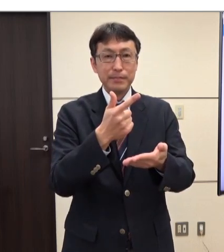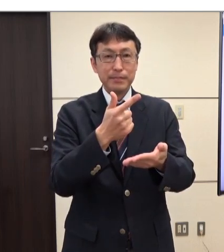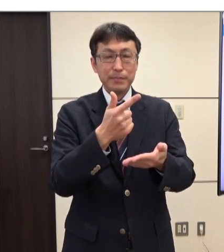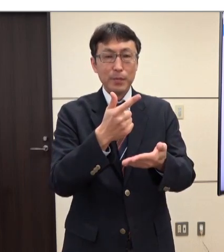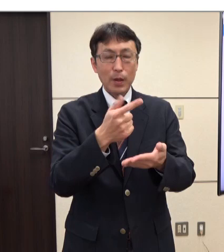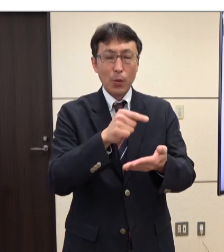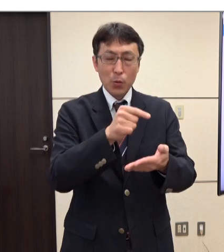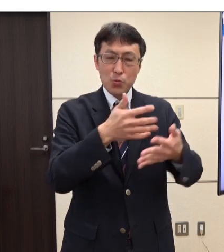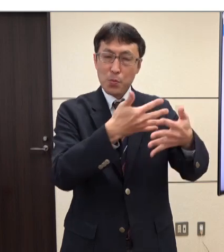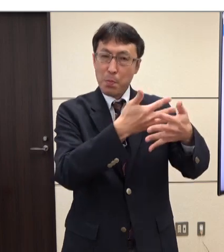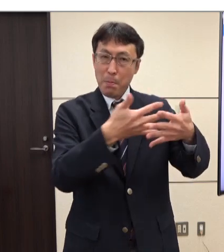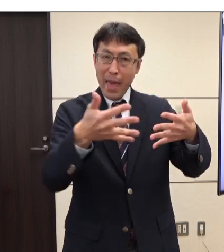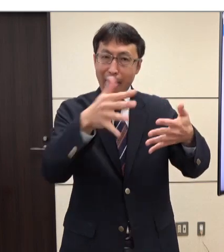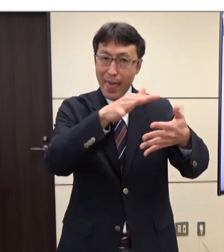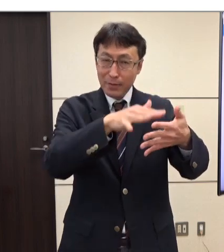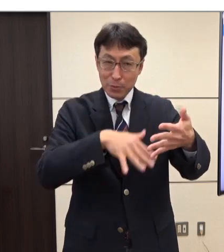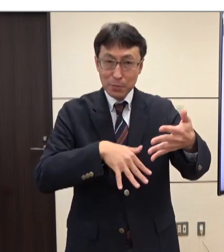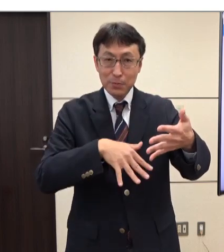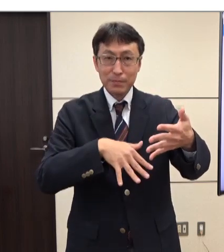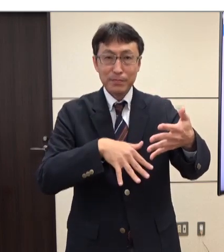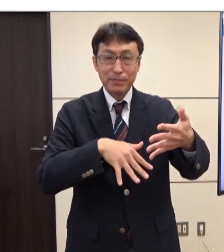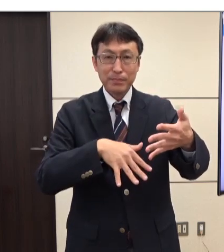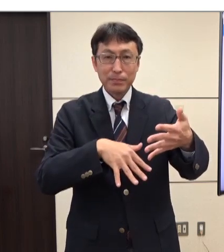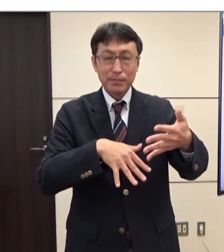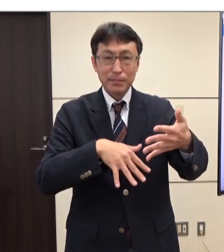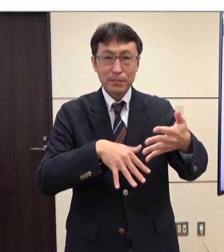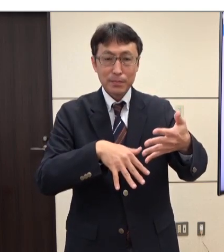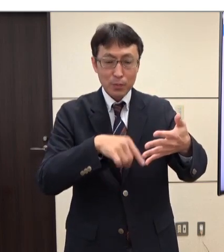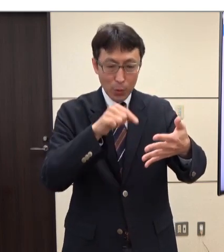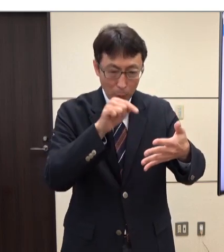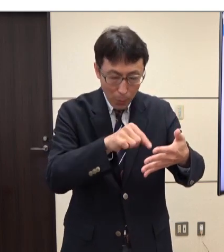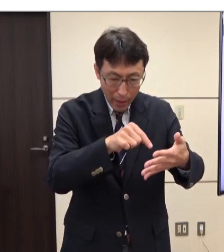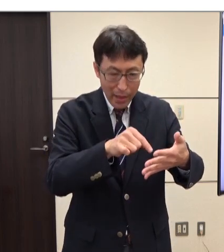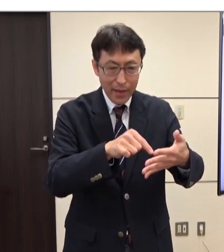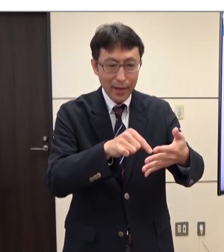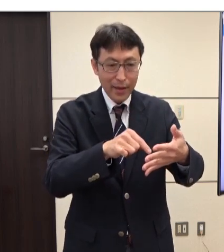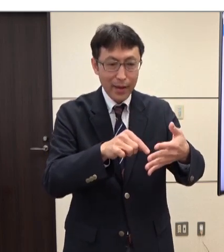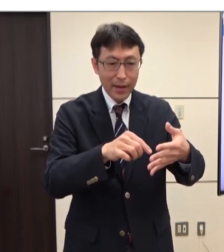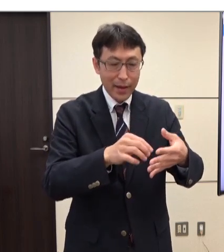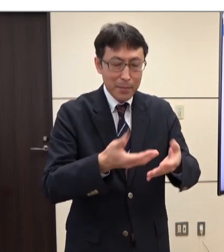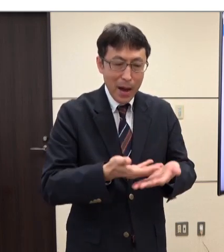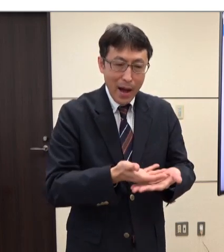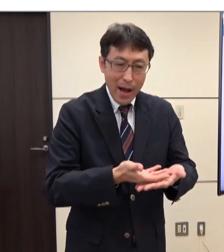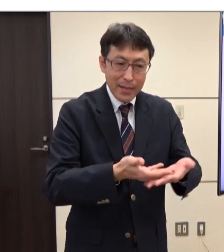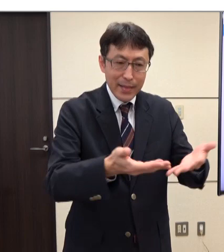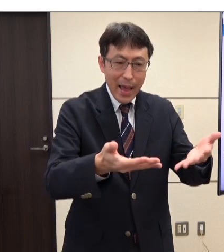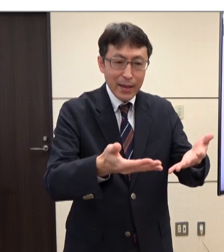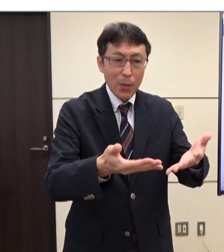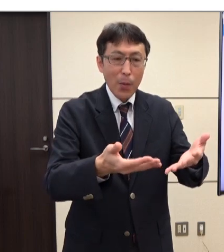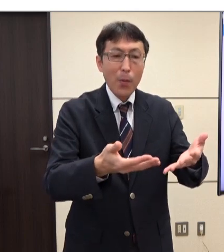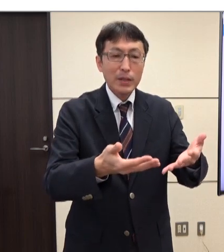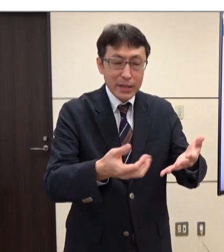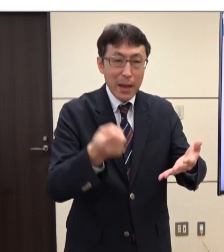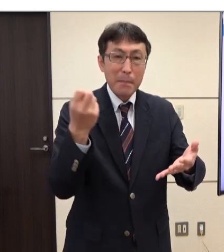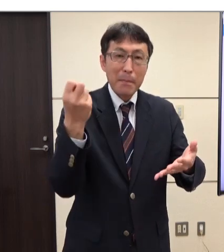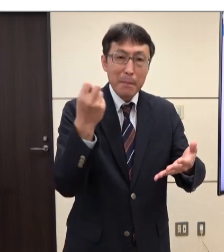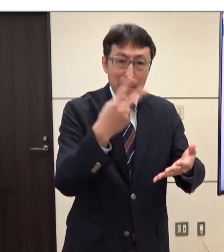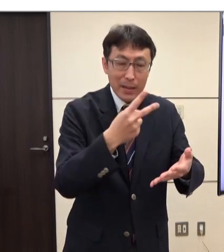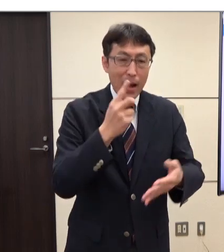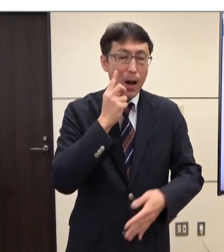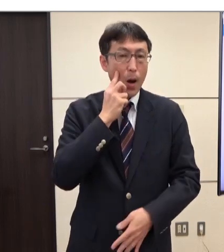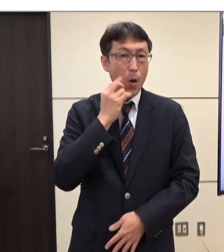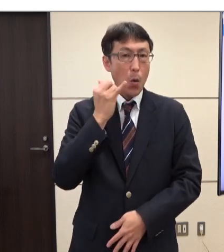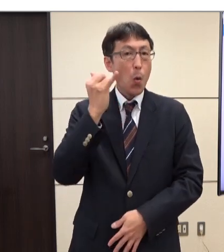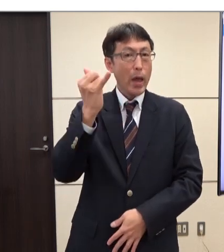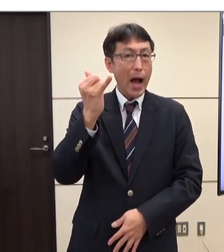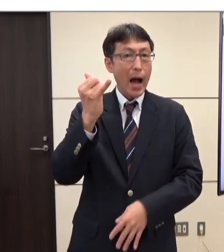まあ、こういったメニュー の提供を通してですね、保護者負担の3分の1の負担軽